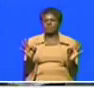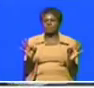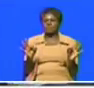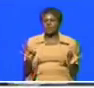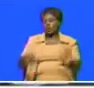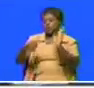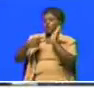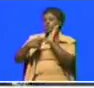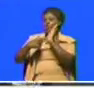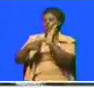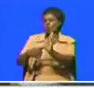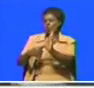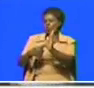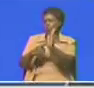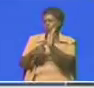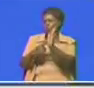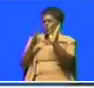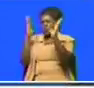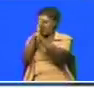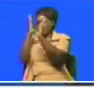demonstrate malice.